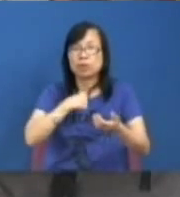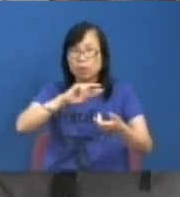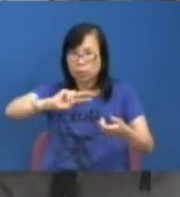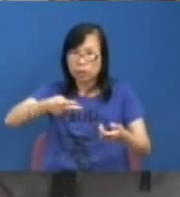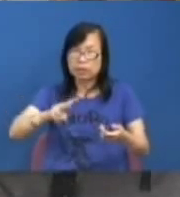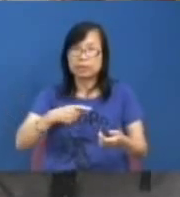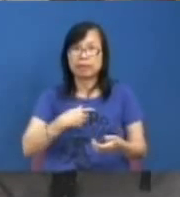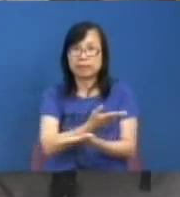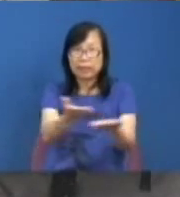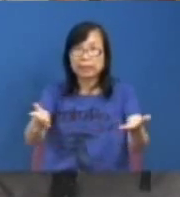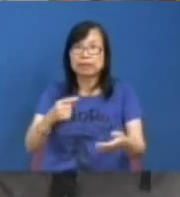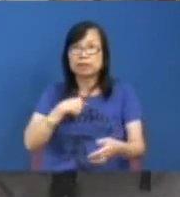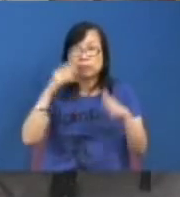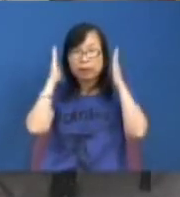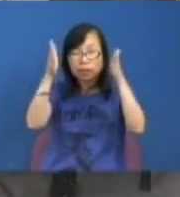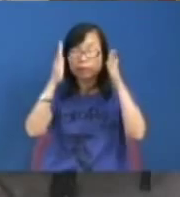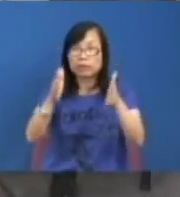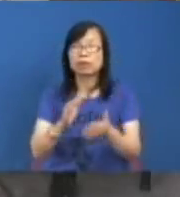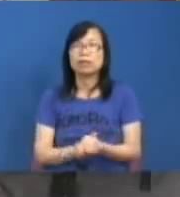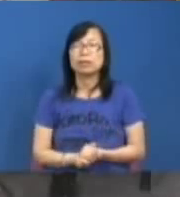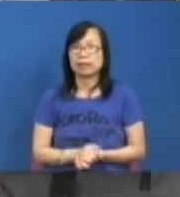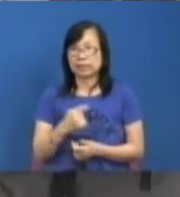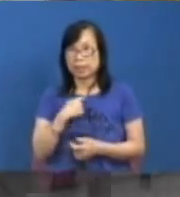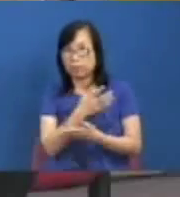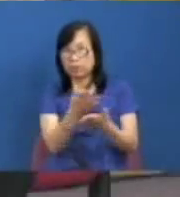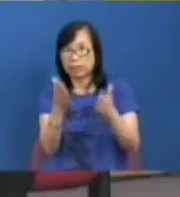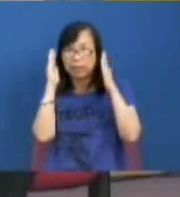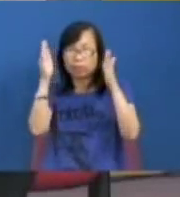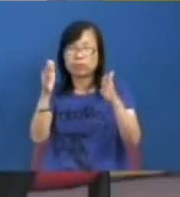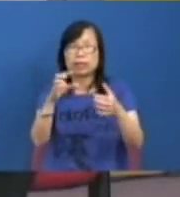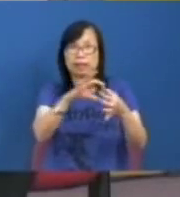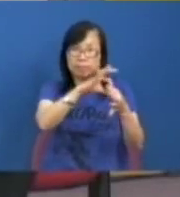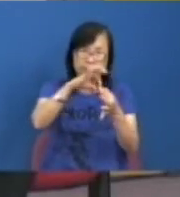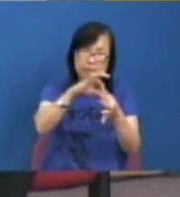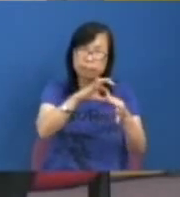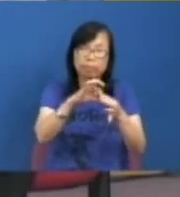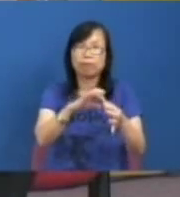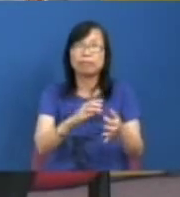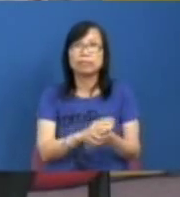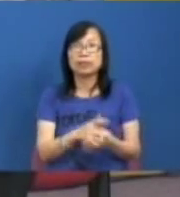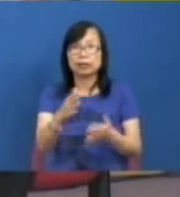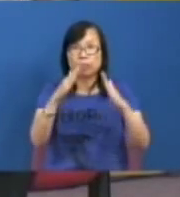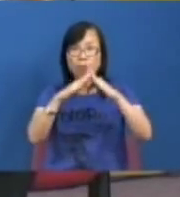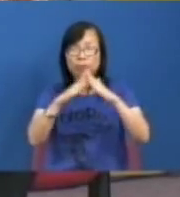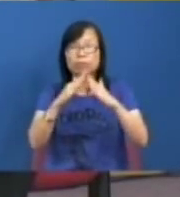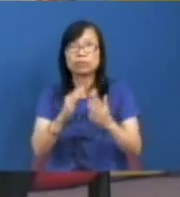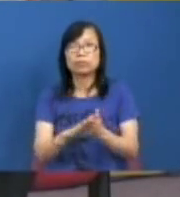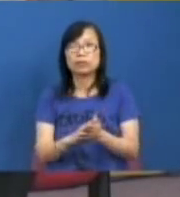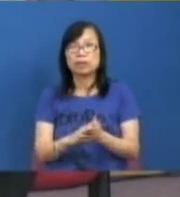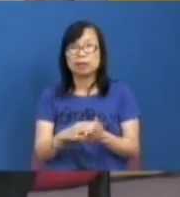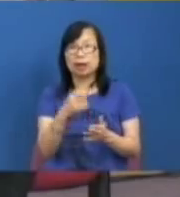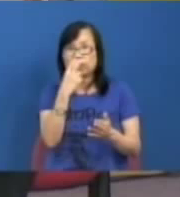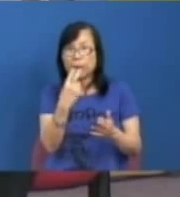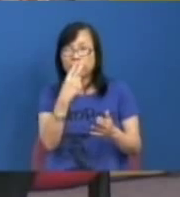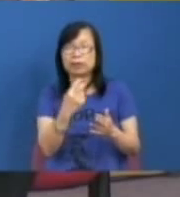家都可以留意一下。咁唯獨是係主要大家要留意咧，就係點樣接駁令到即係可能你個屋仔自己嘅一啲空